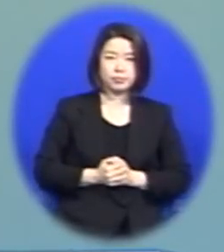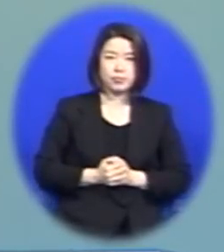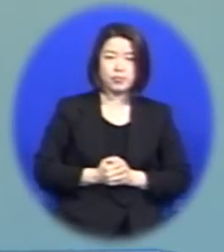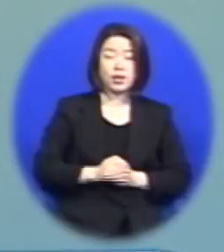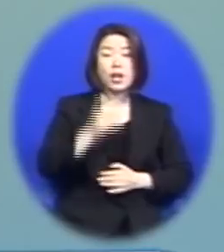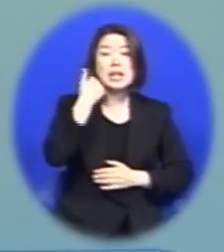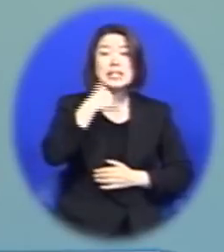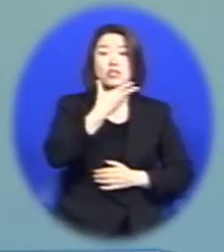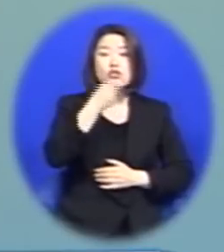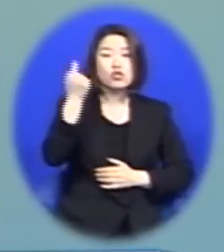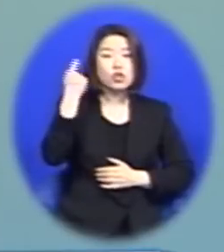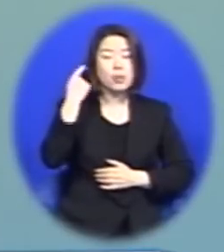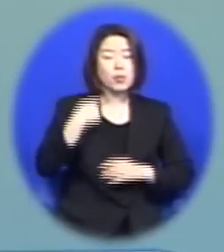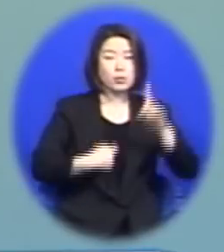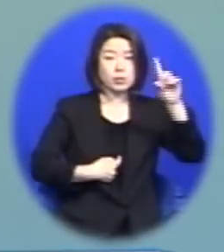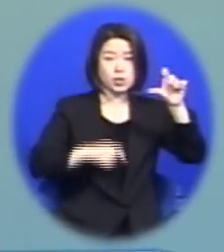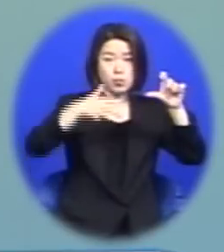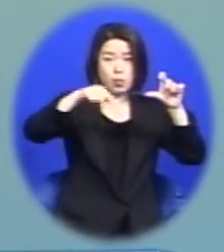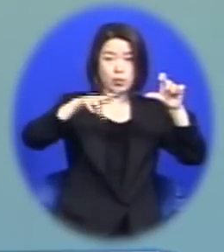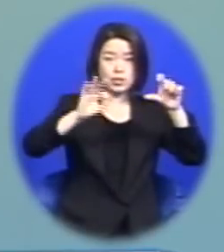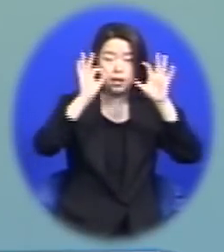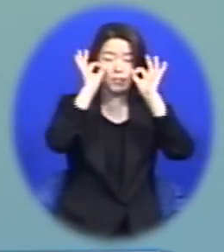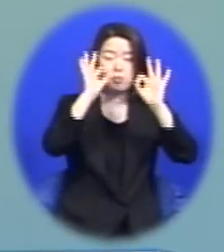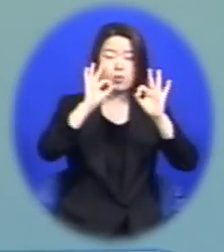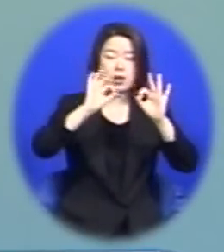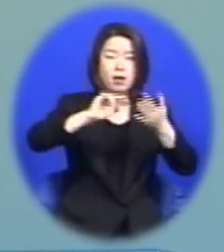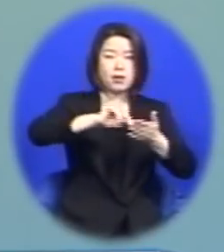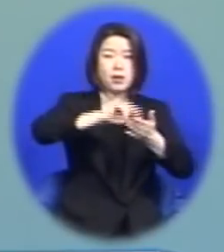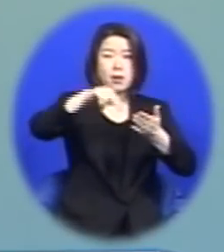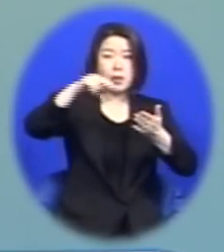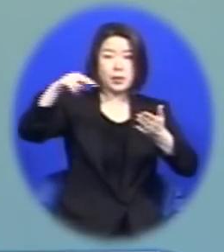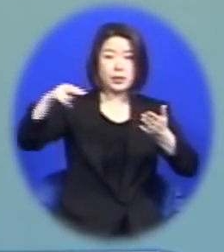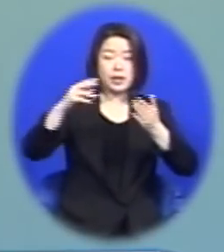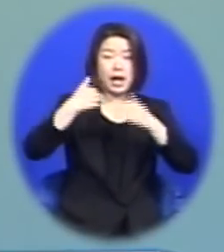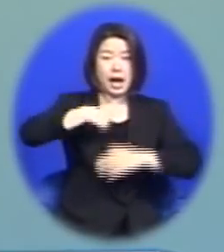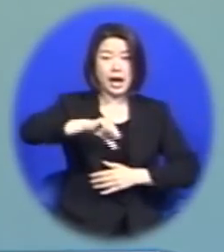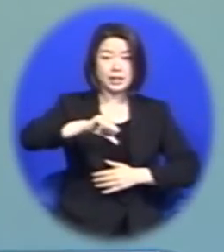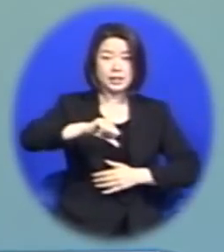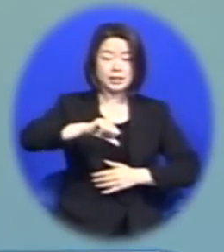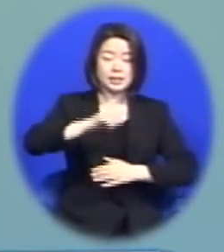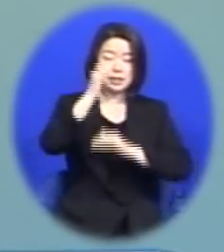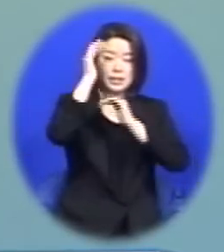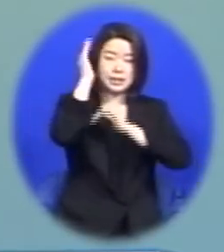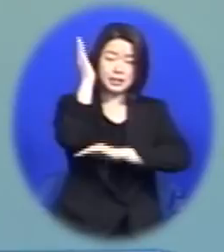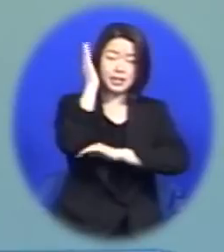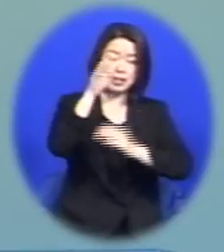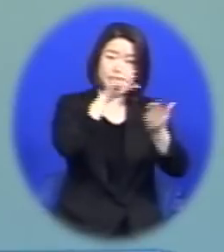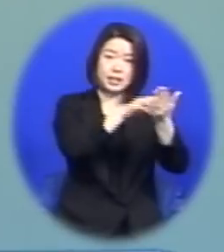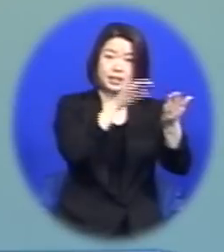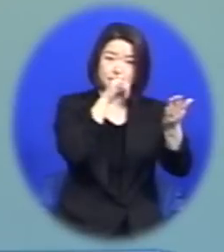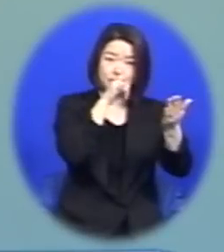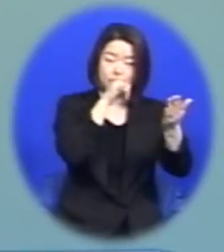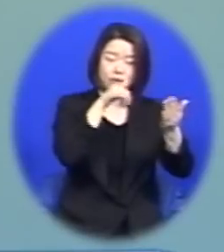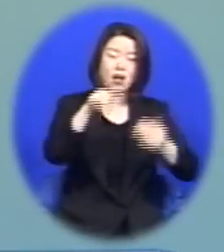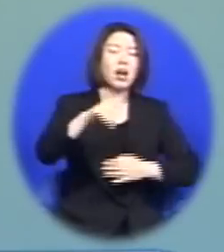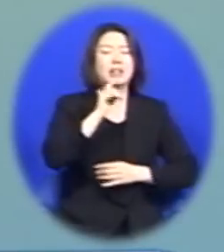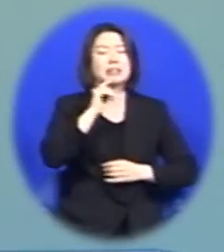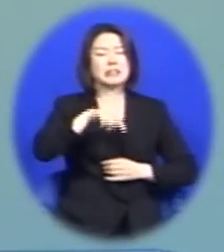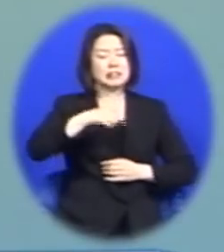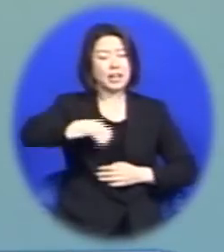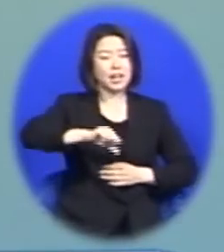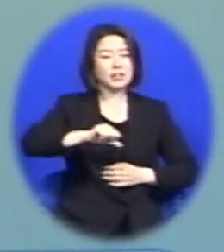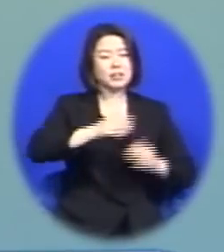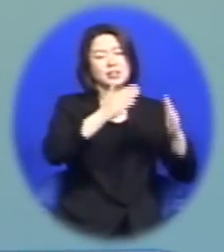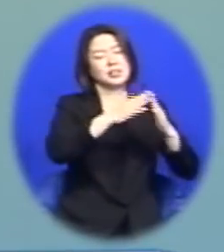누가복음 15장에 보면 탕자 이야기가 나옵니다 그 탕자 는 집이 실었습니다 자기를 억압